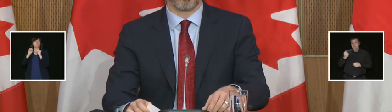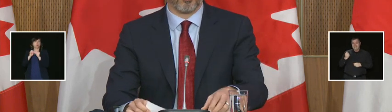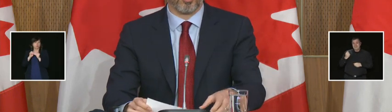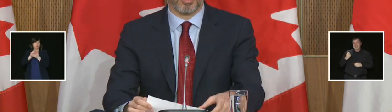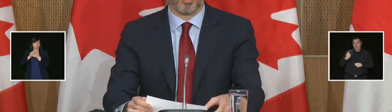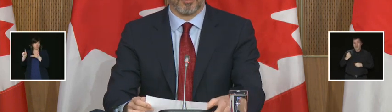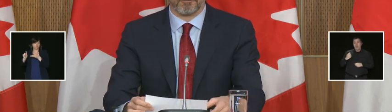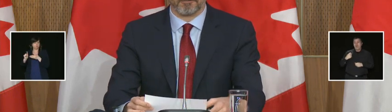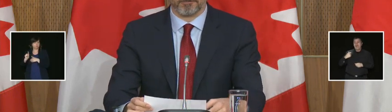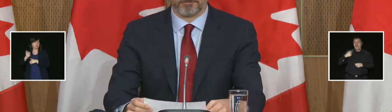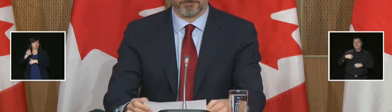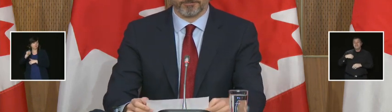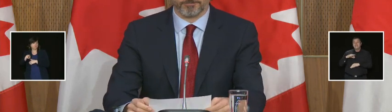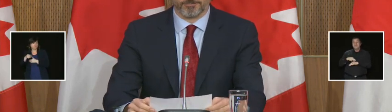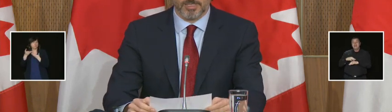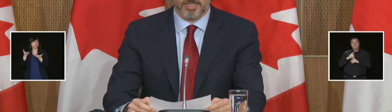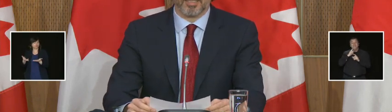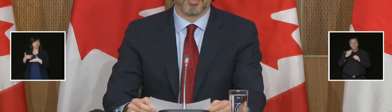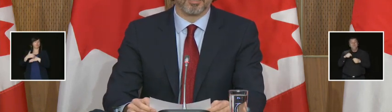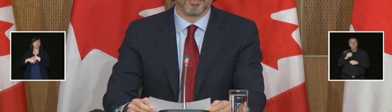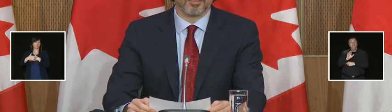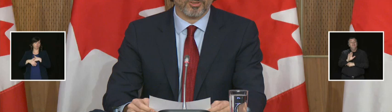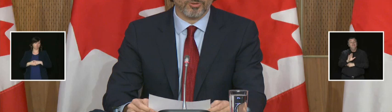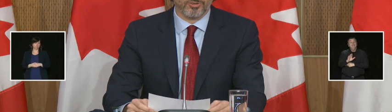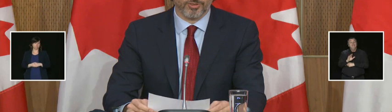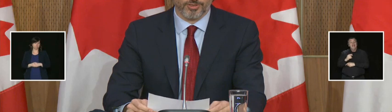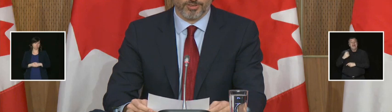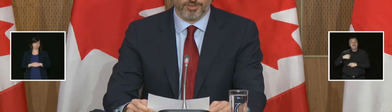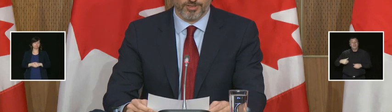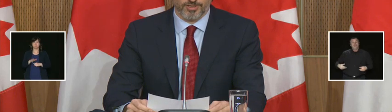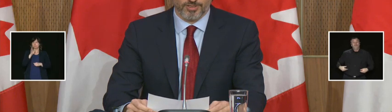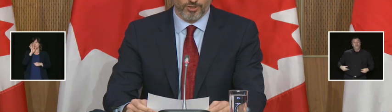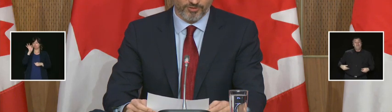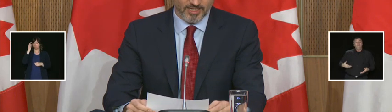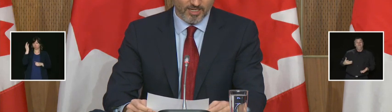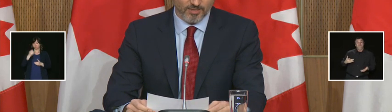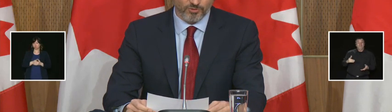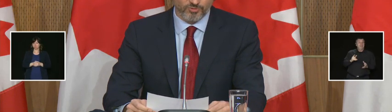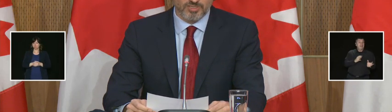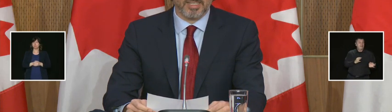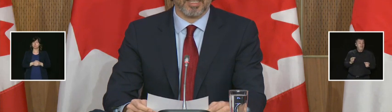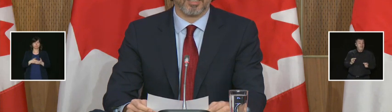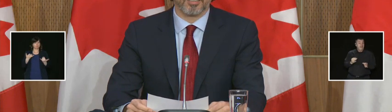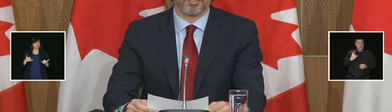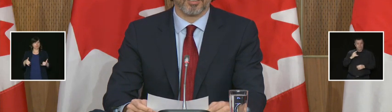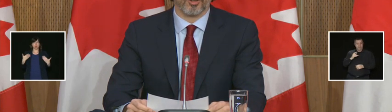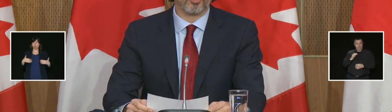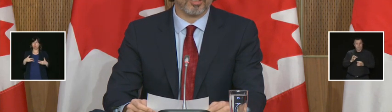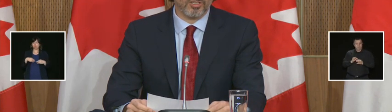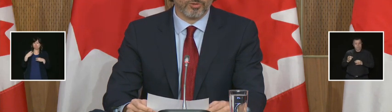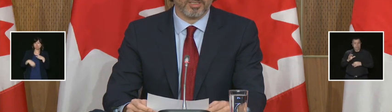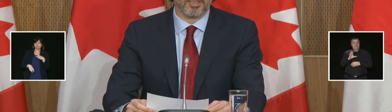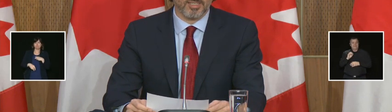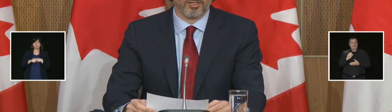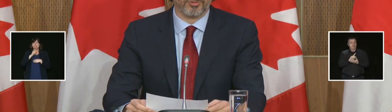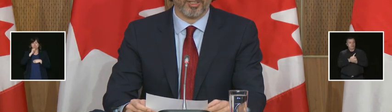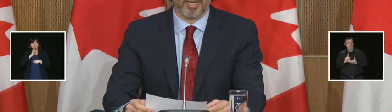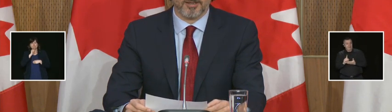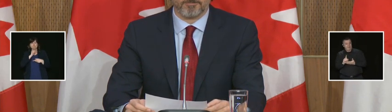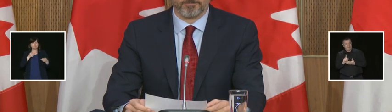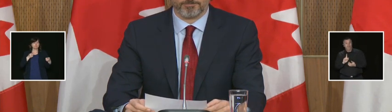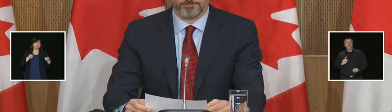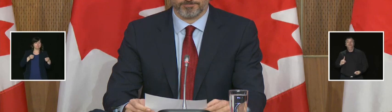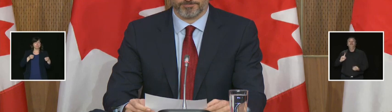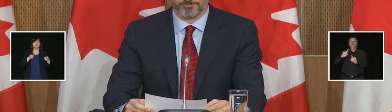finie les temps sont durs et on va être là pour vous aider aussi longtemps qu'il le